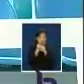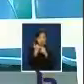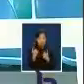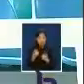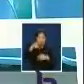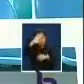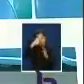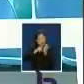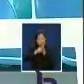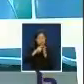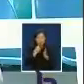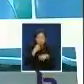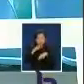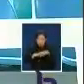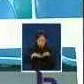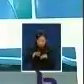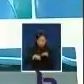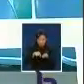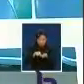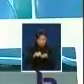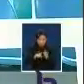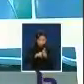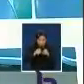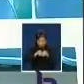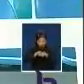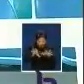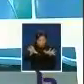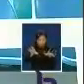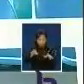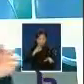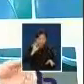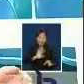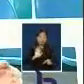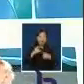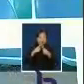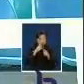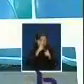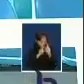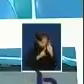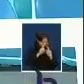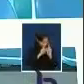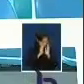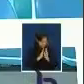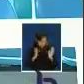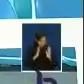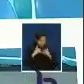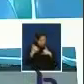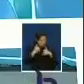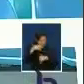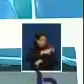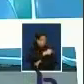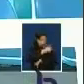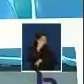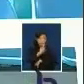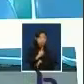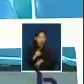นั้นถือว่าไม่รุนแรงนะครับแต่ว่าจำนวนตัวเลขที่เราเห็นว่ามากขึ้นนั้นก็เป็นเพราะว่าทางรัฐบาลทางหน่วยงานที่เกี่ยวข้องนั้นมีการพยาย